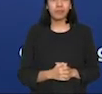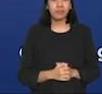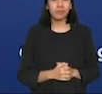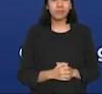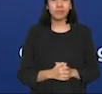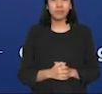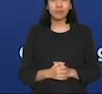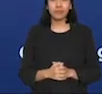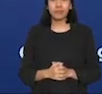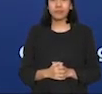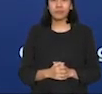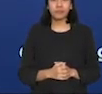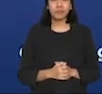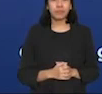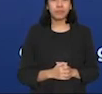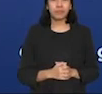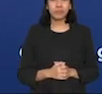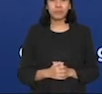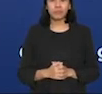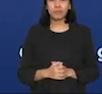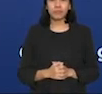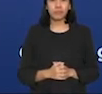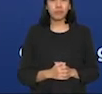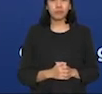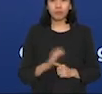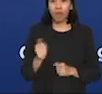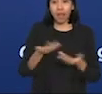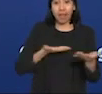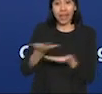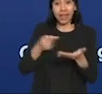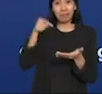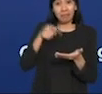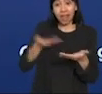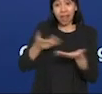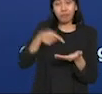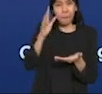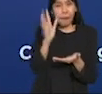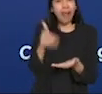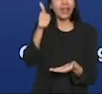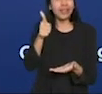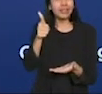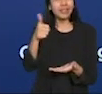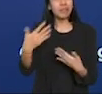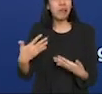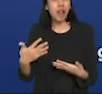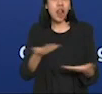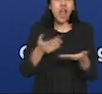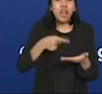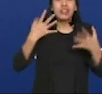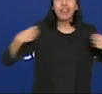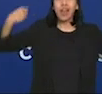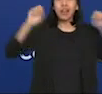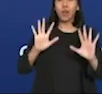bisa melaksanakan Hai layanan yang baik bukan Nana yang layanan medis tetapi juga